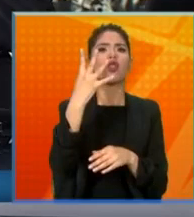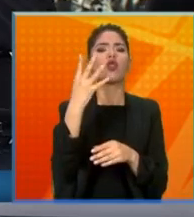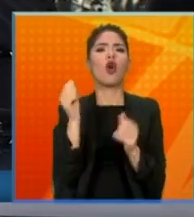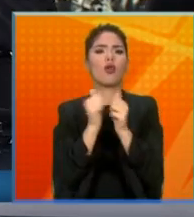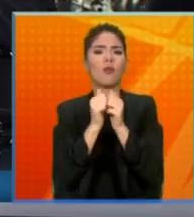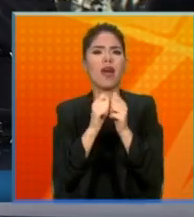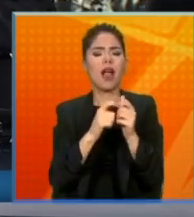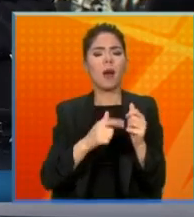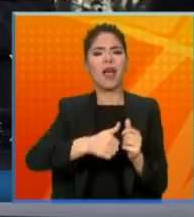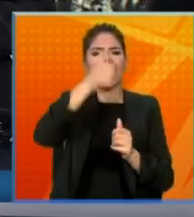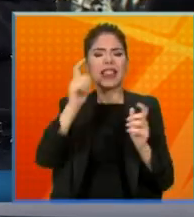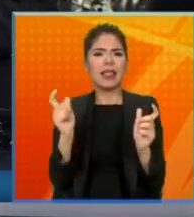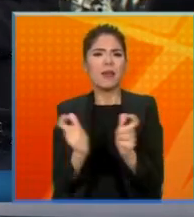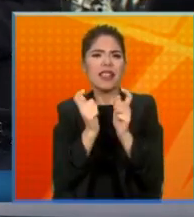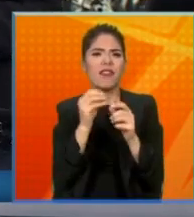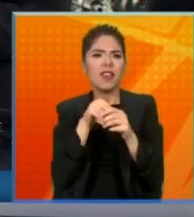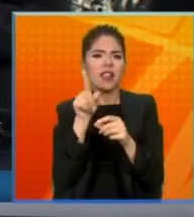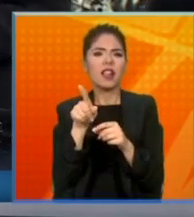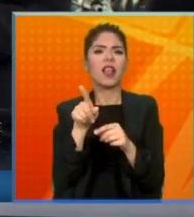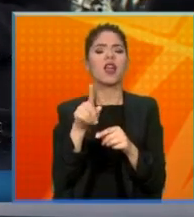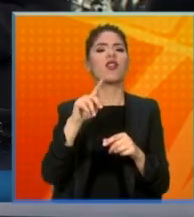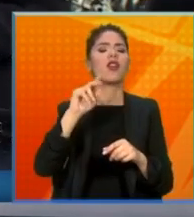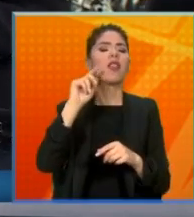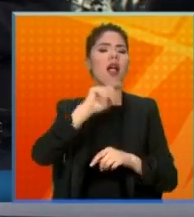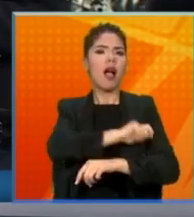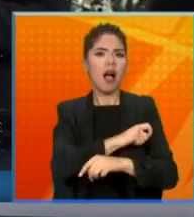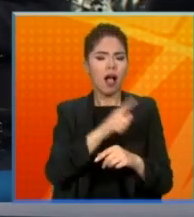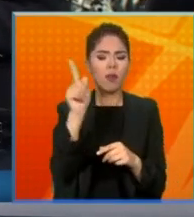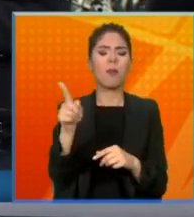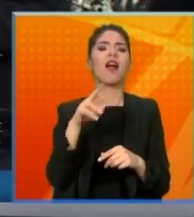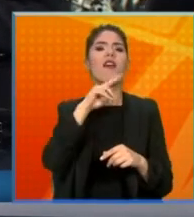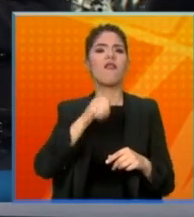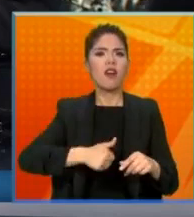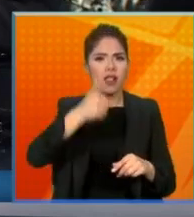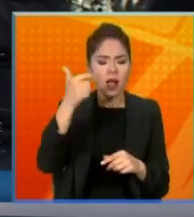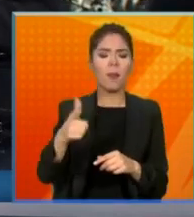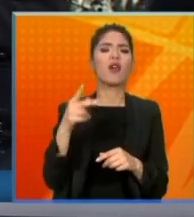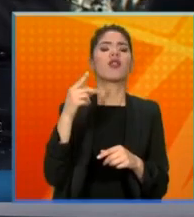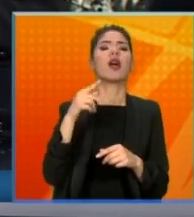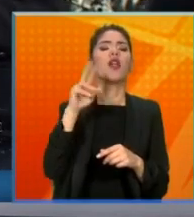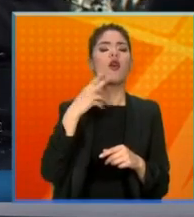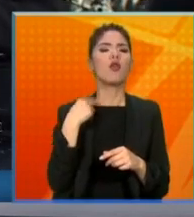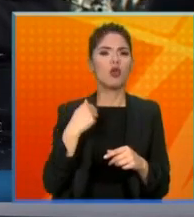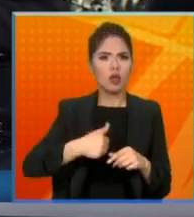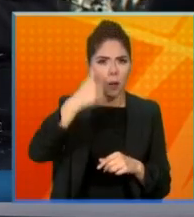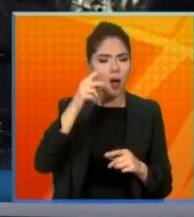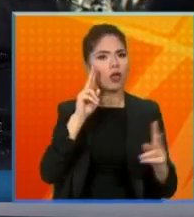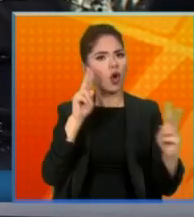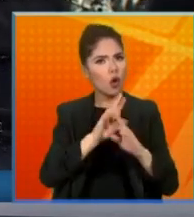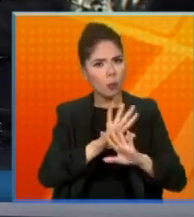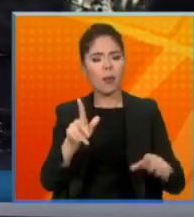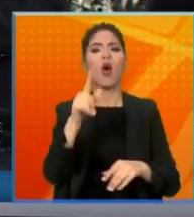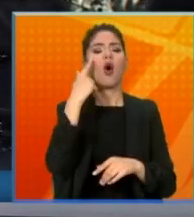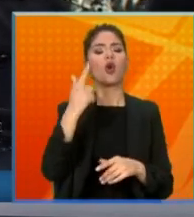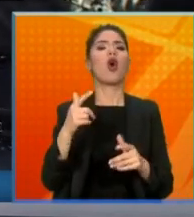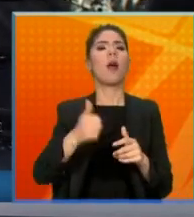zirvesi için Almanya Şansölyesi Merkel, Fransa Cumhurbaşkanı Macron ve Rusya Devlet Başkanı Putin ile görüşmüştü. Zirvenin tarihi de belli